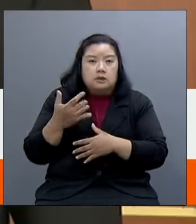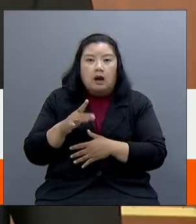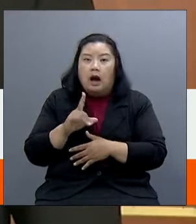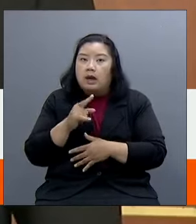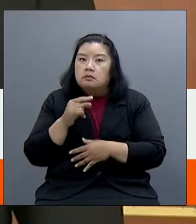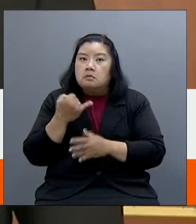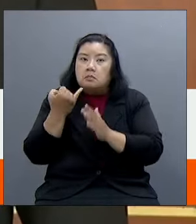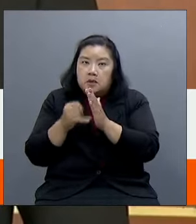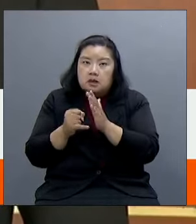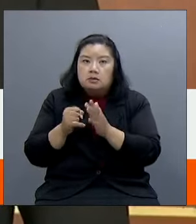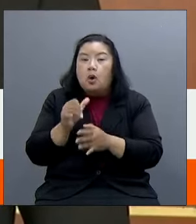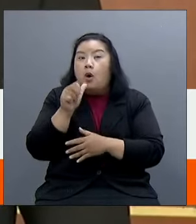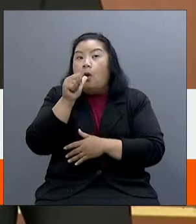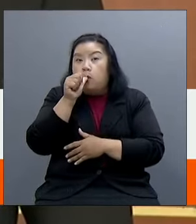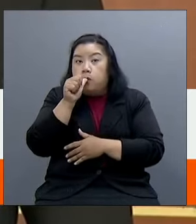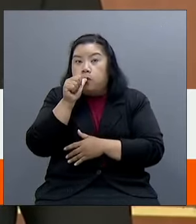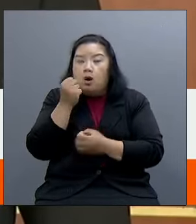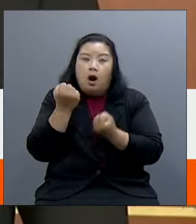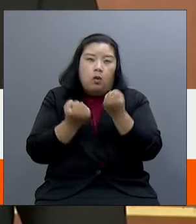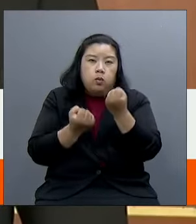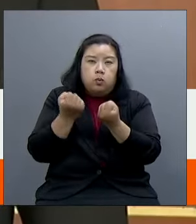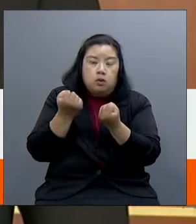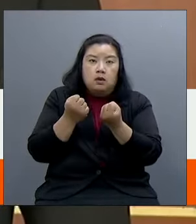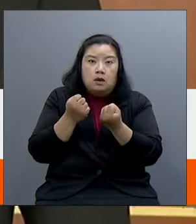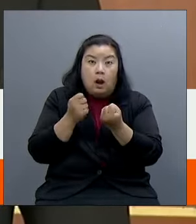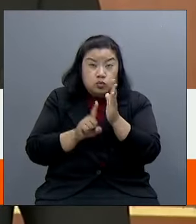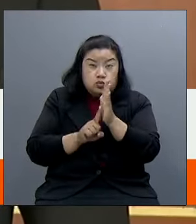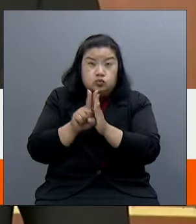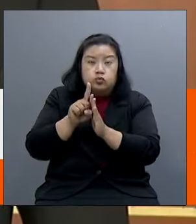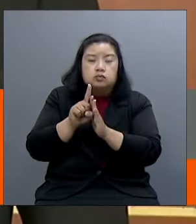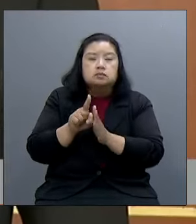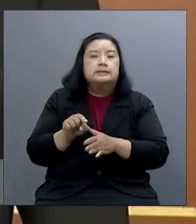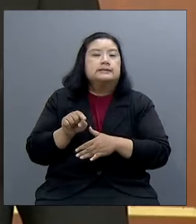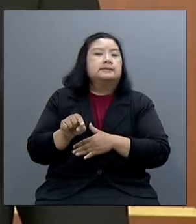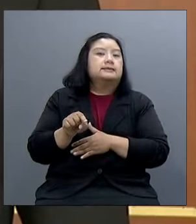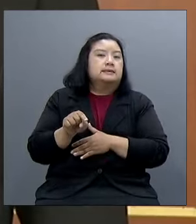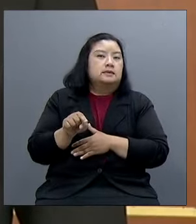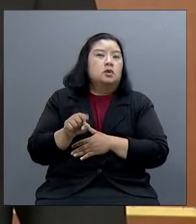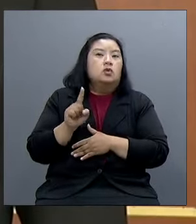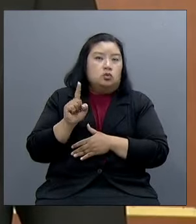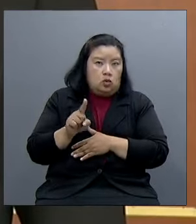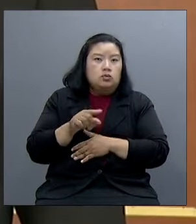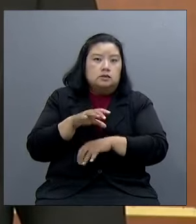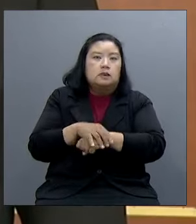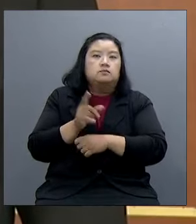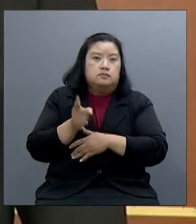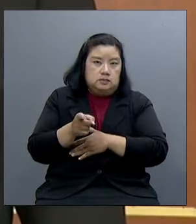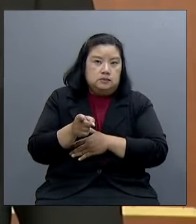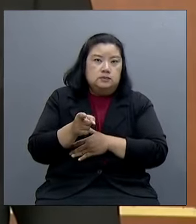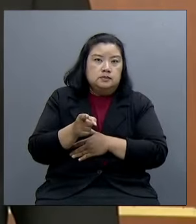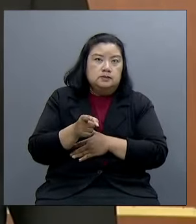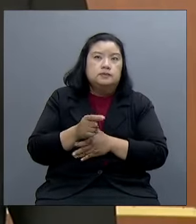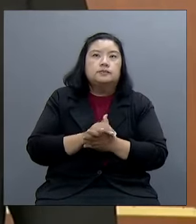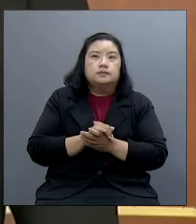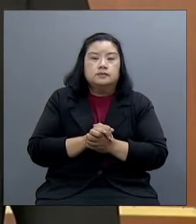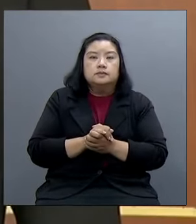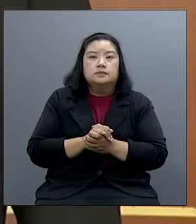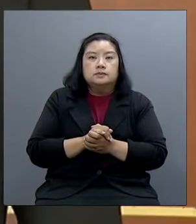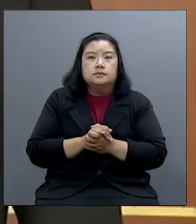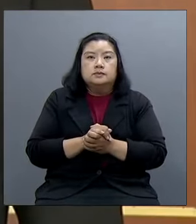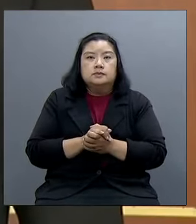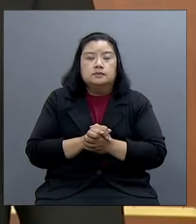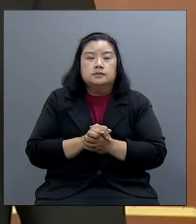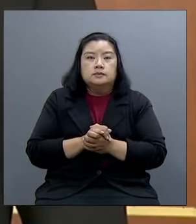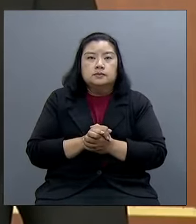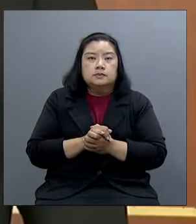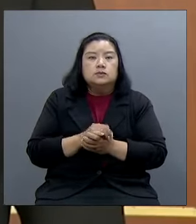วัดแอลกอฮอล์เนี่ยอาจจะต้องทำให้มากขึ้นนะครับในจุดต่างๆนะครับก็แนะ